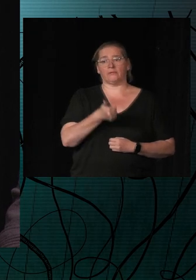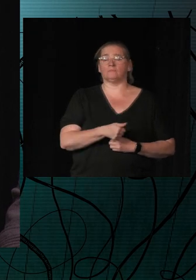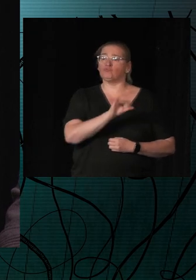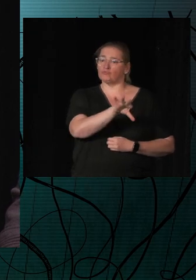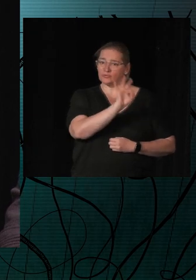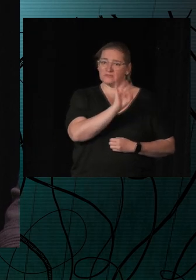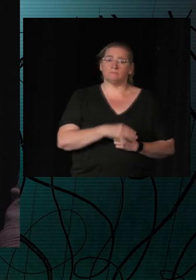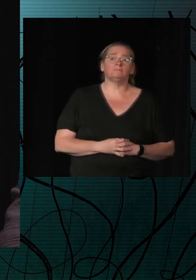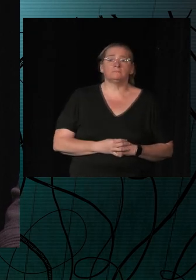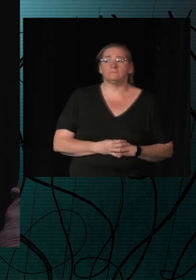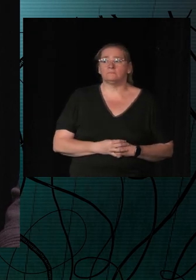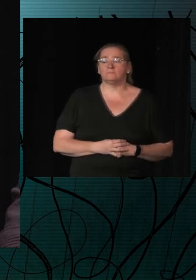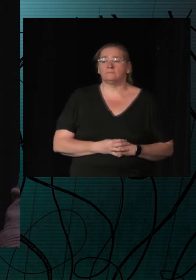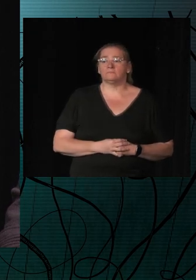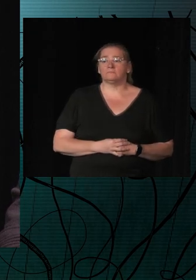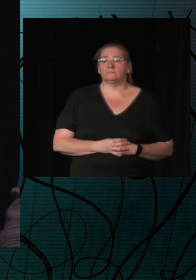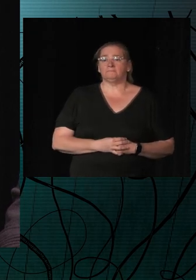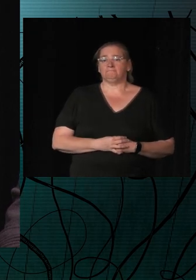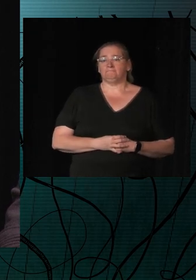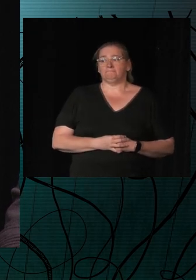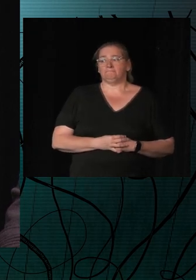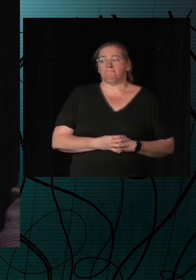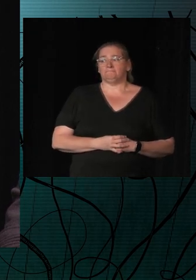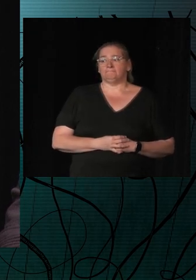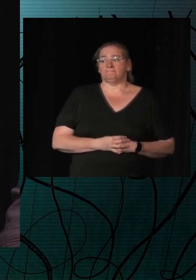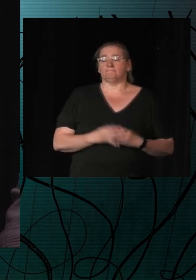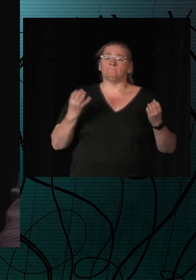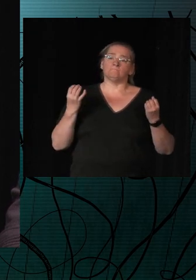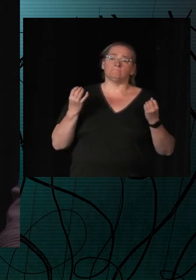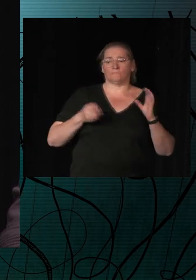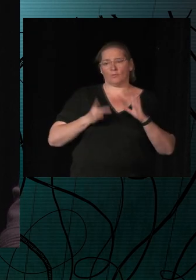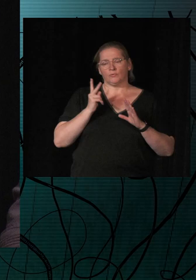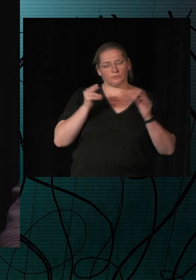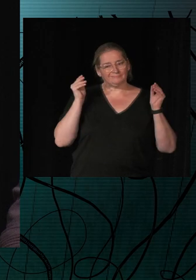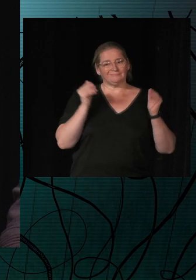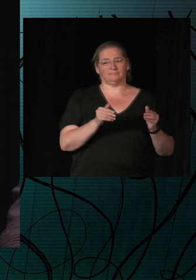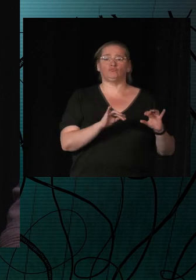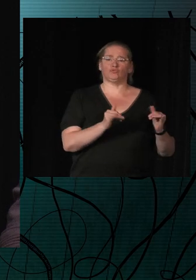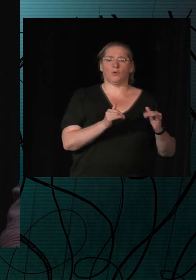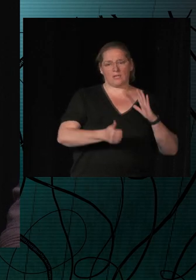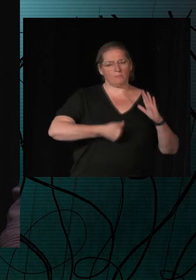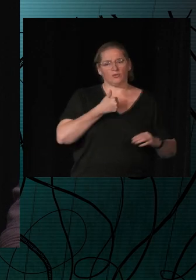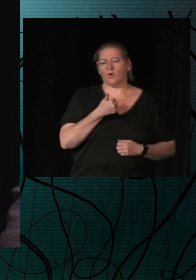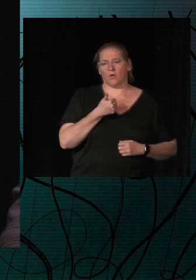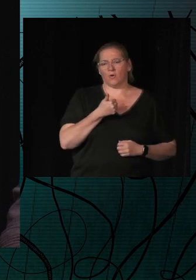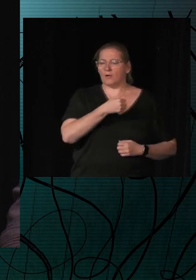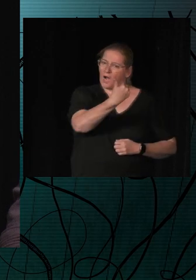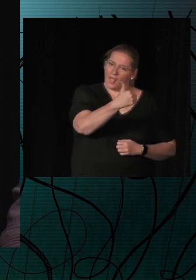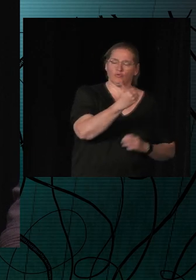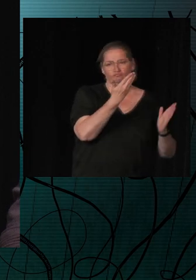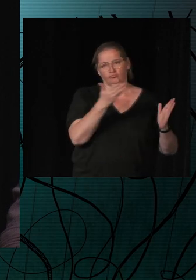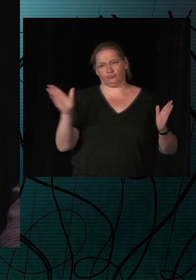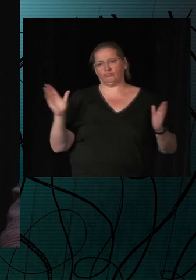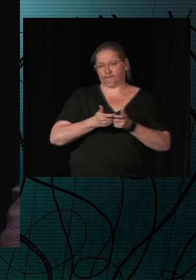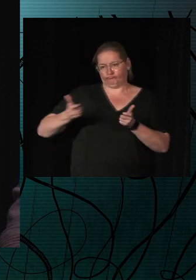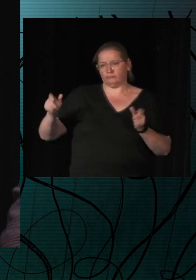euh plutôt effectivement dans les dans les jeux ind pas exclusive non plus hein mais c'est vrai que j'aime bien